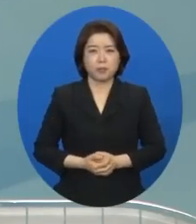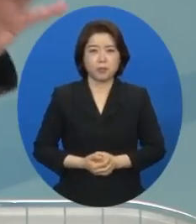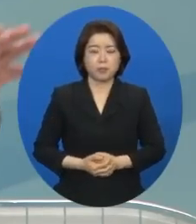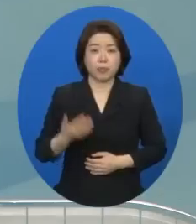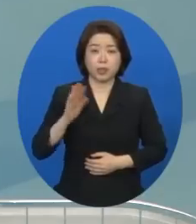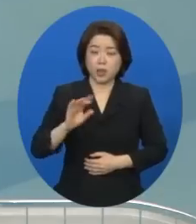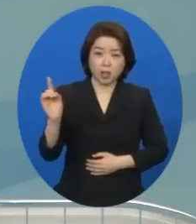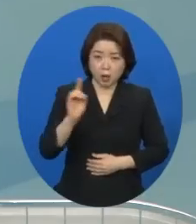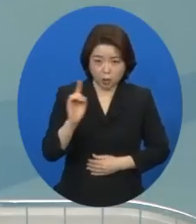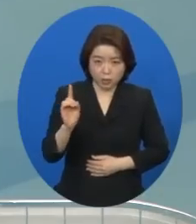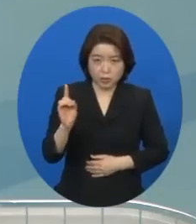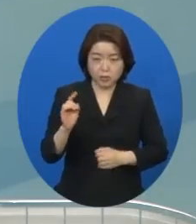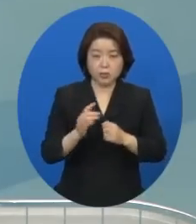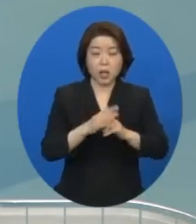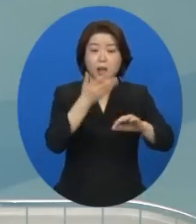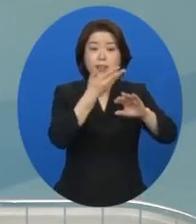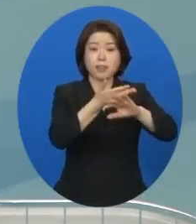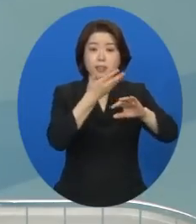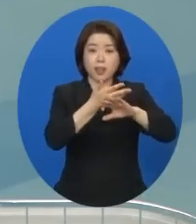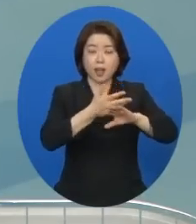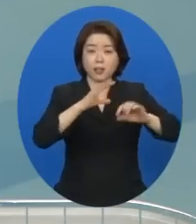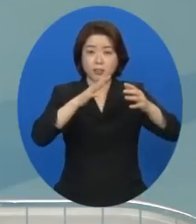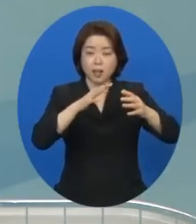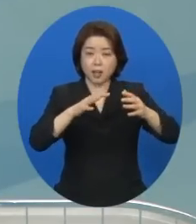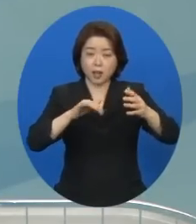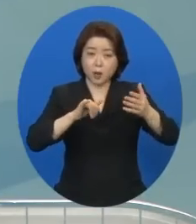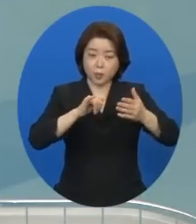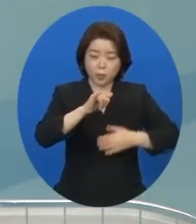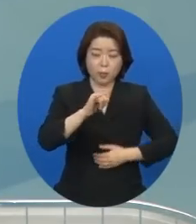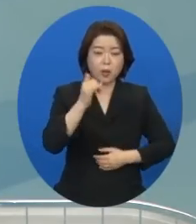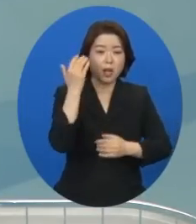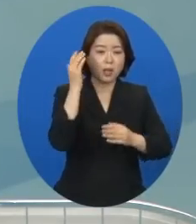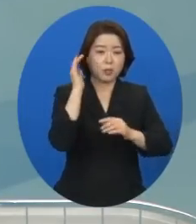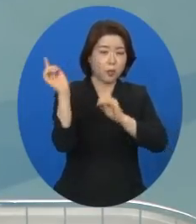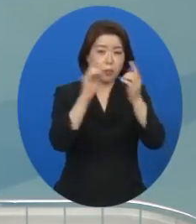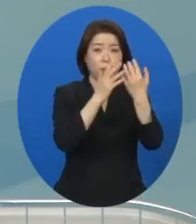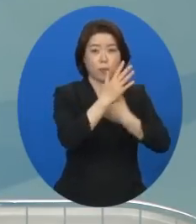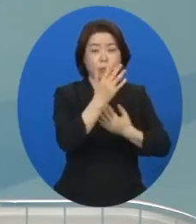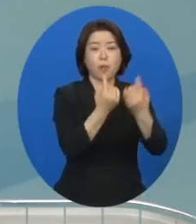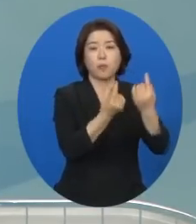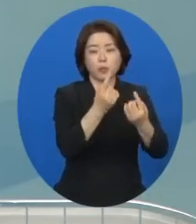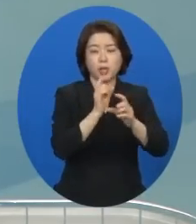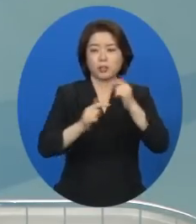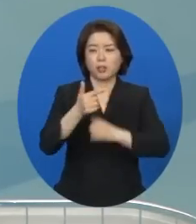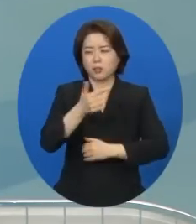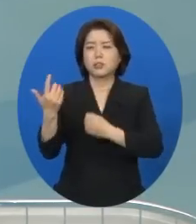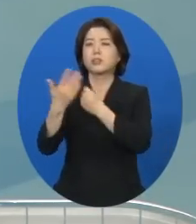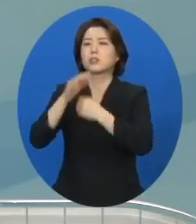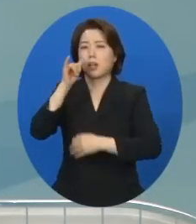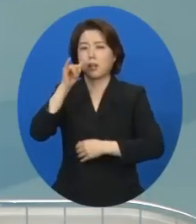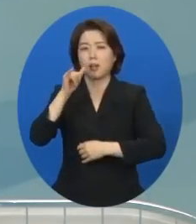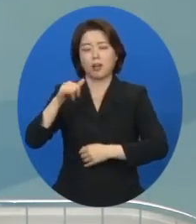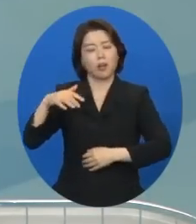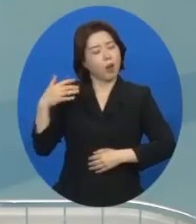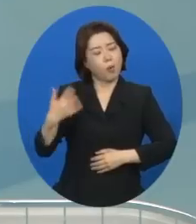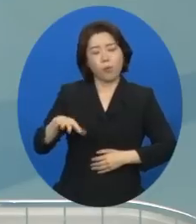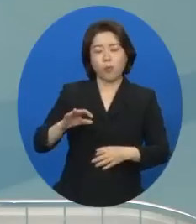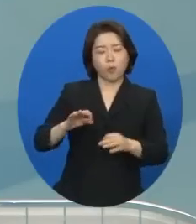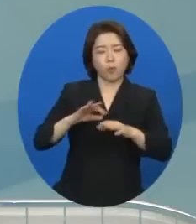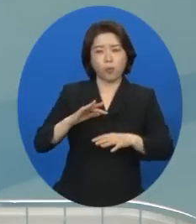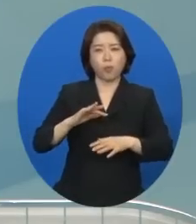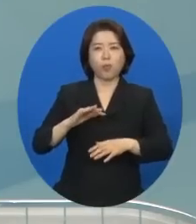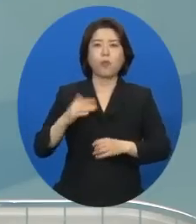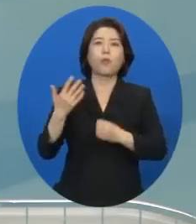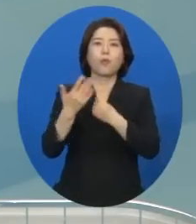어느 해외 집회 때보다 큰 은혜가 있었어요. 정말 놀라운 느낌이 들어요.